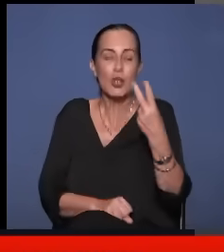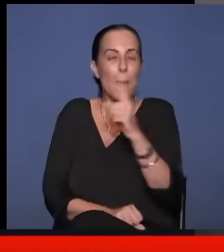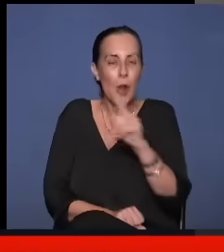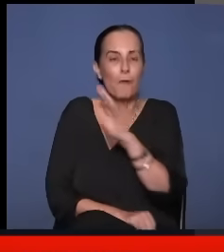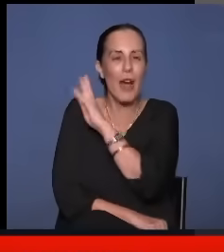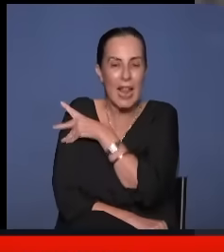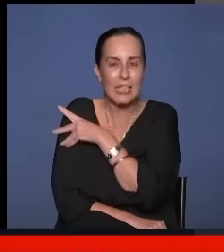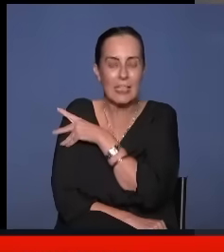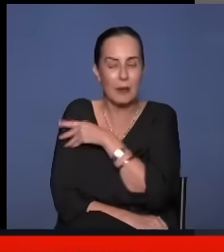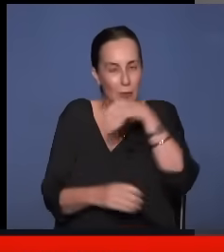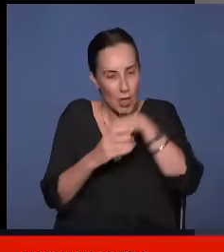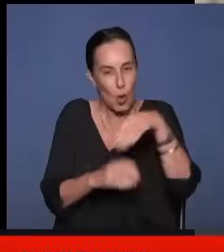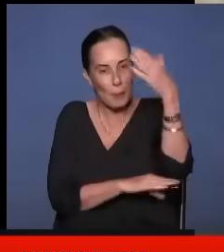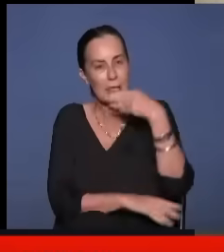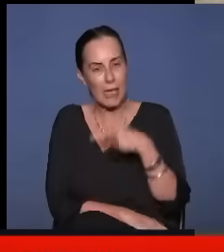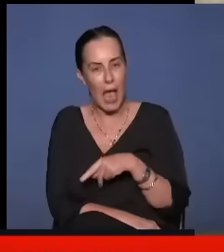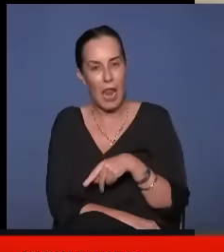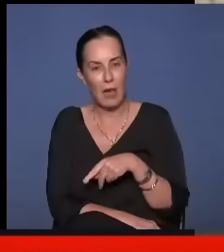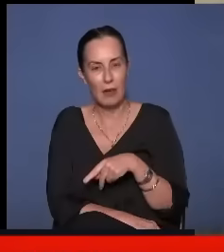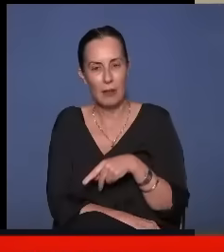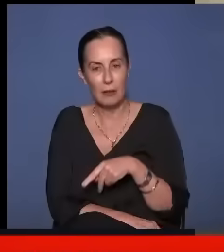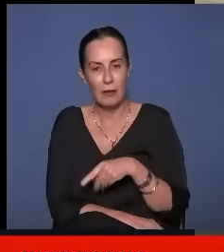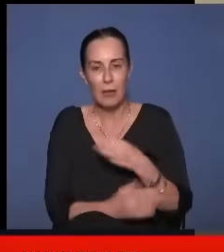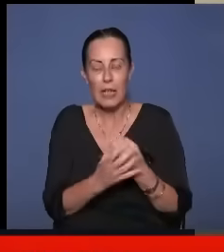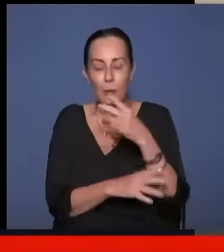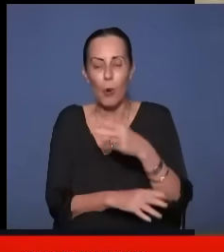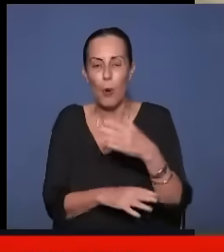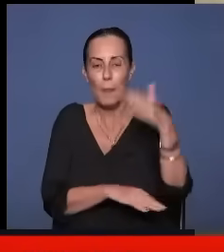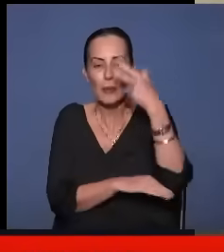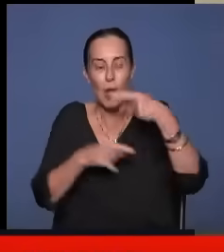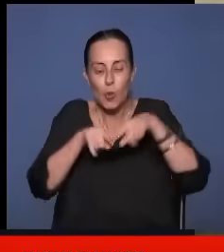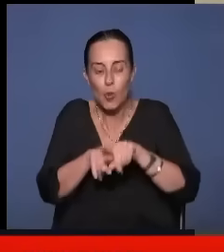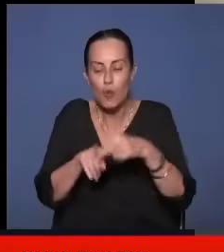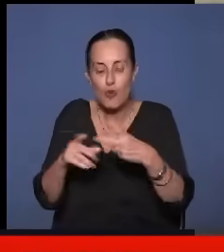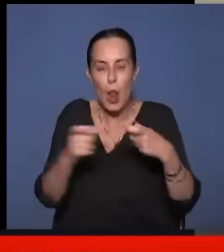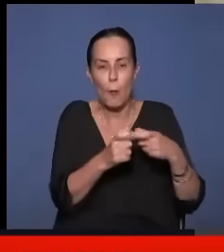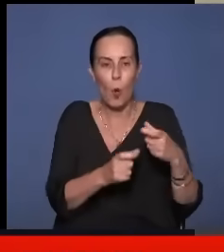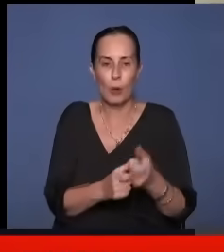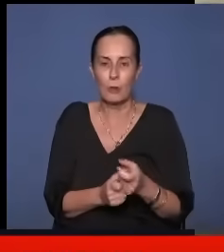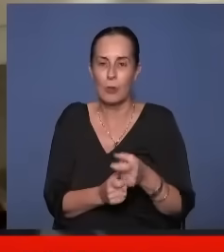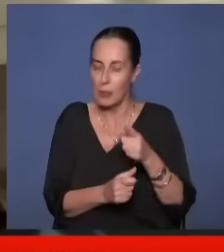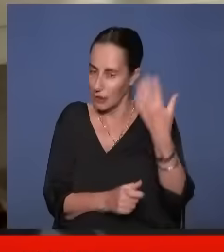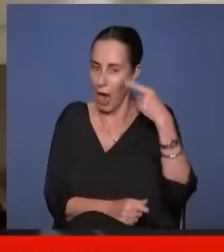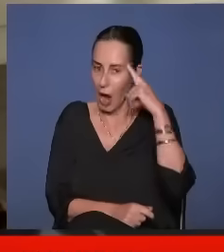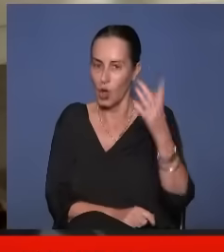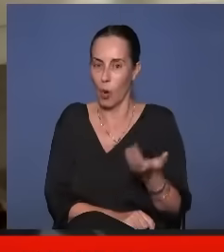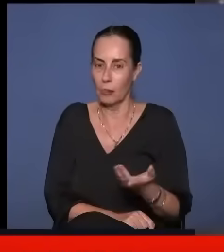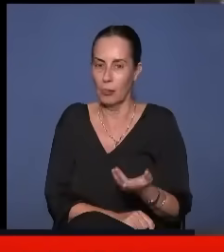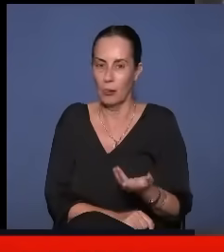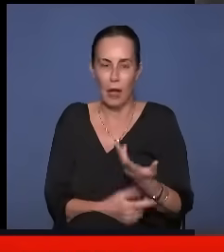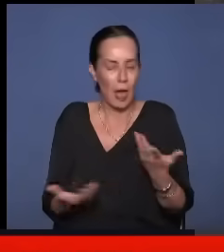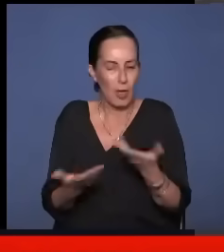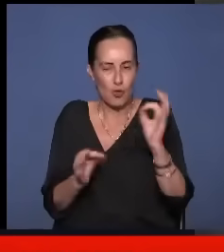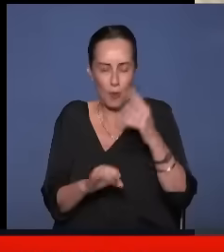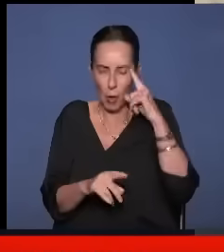2 מיליון פלסטינים למדינת ישראל, וליצור פה מדינה דו-לאומית, זה היה הרעיון. הרי אין שום רעיון